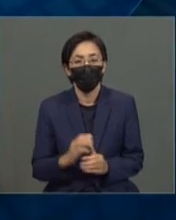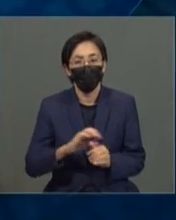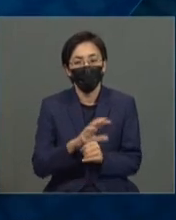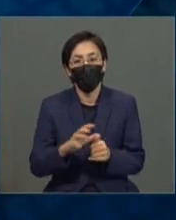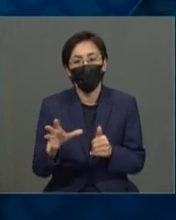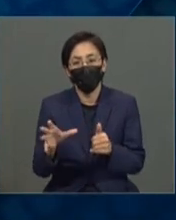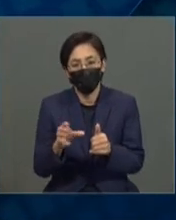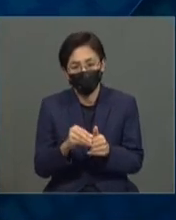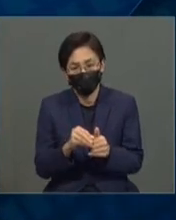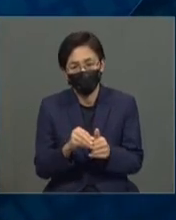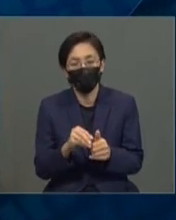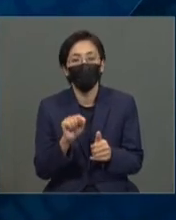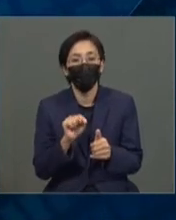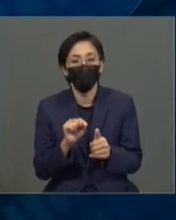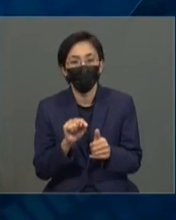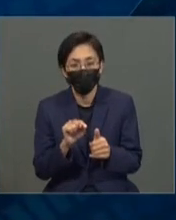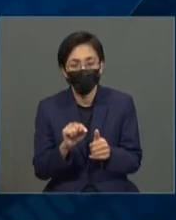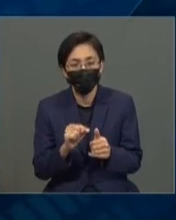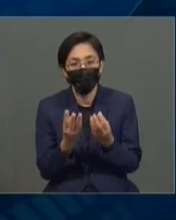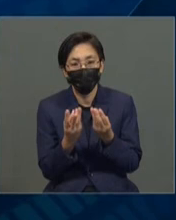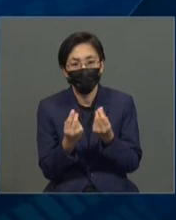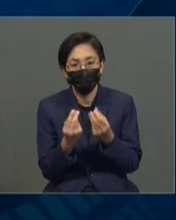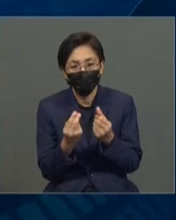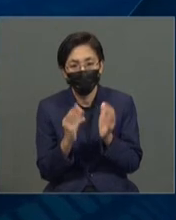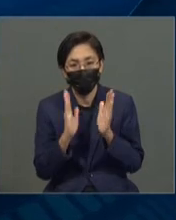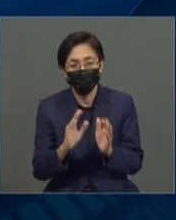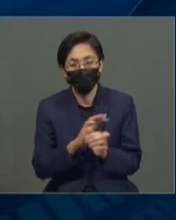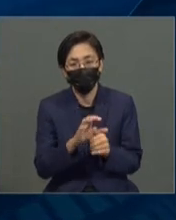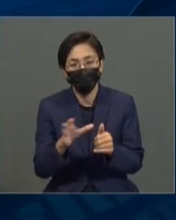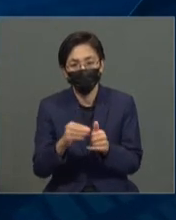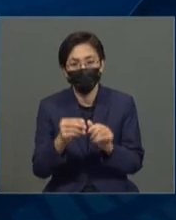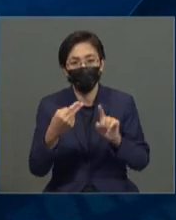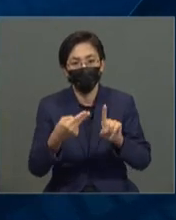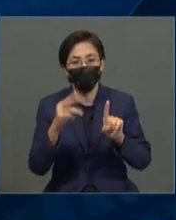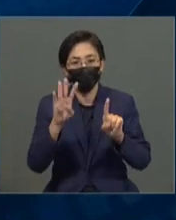อตรงนี้คือการทำตัวเลขจากผู้ป่วยยืนยัน